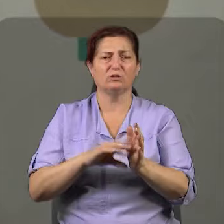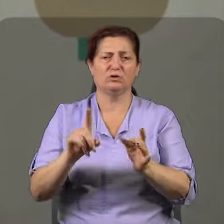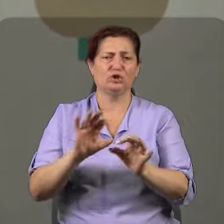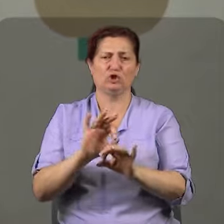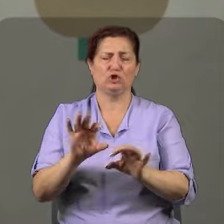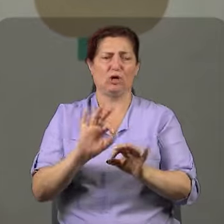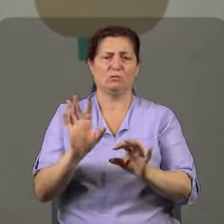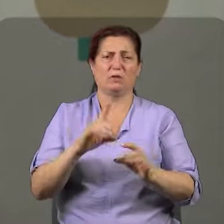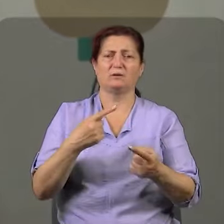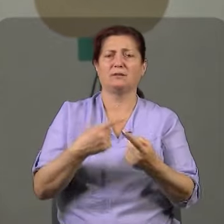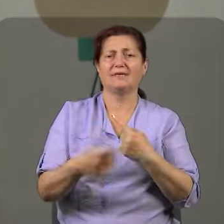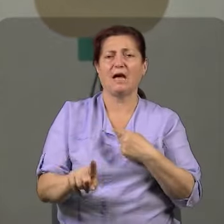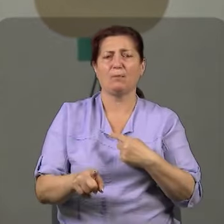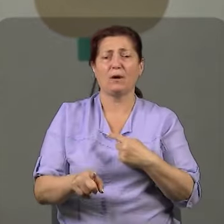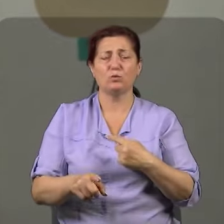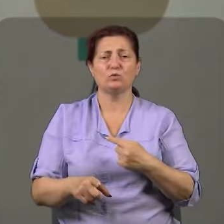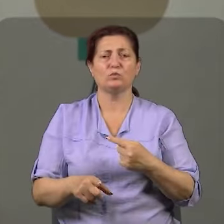այդ տարբերությունը։